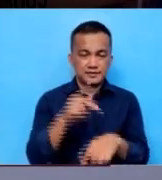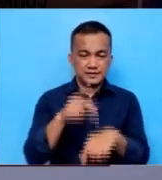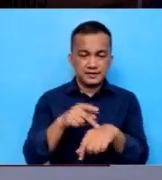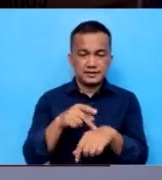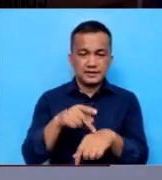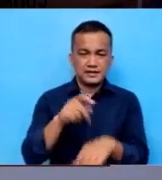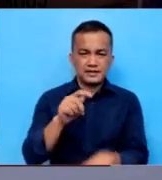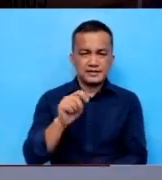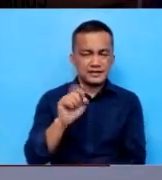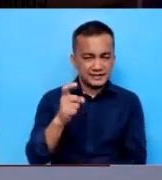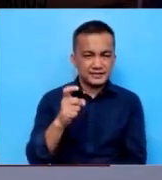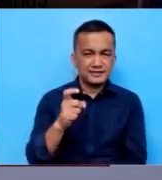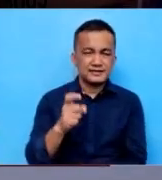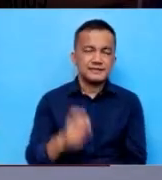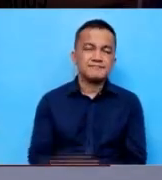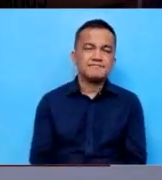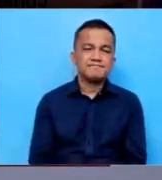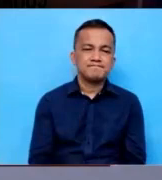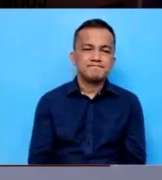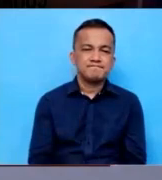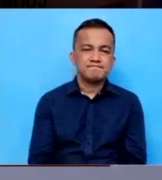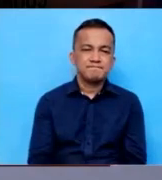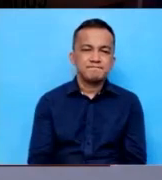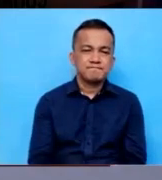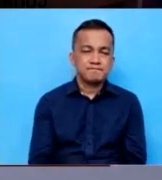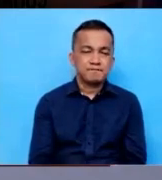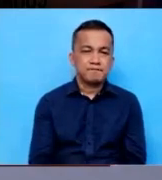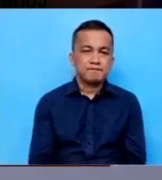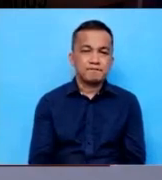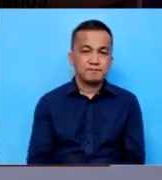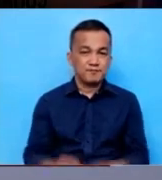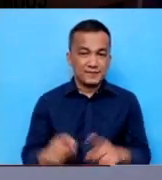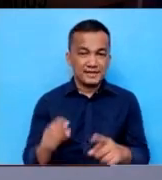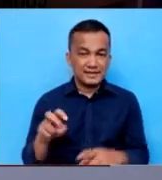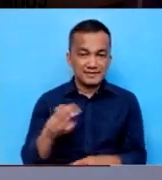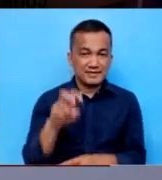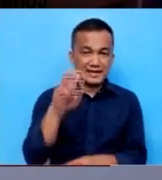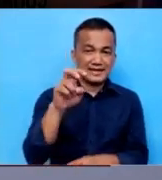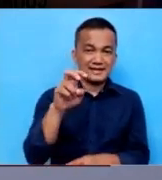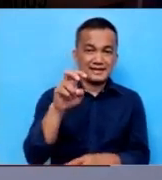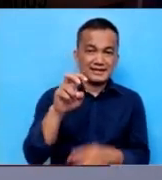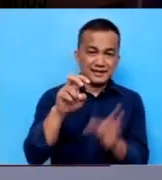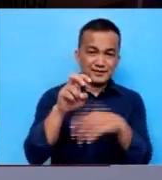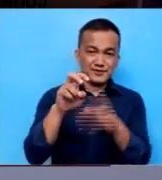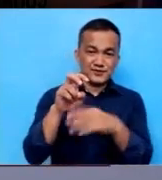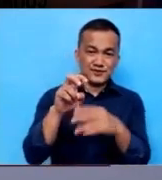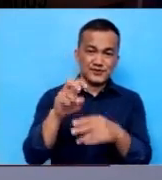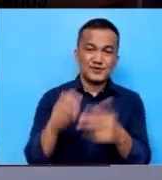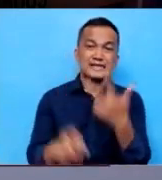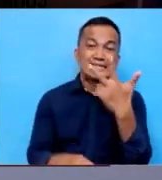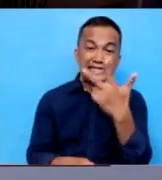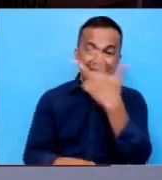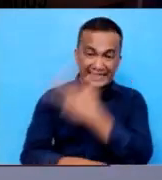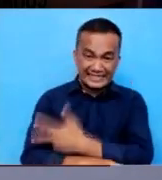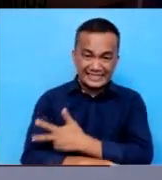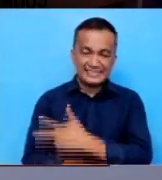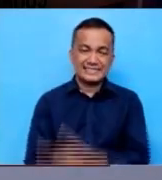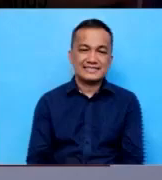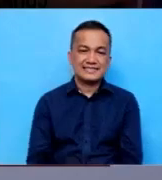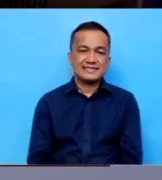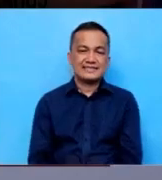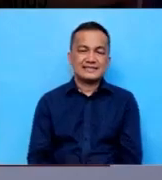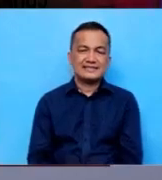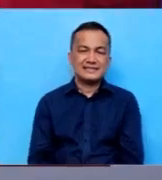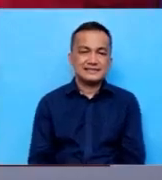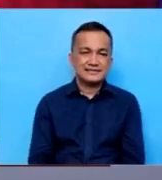Terminal Exchange o PITEX. Yun nga lang ang biyahe, tatagal ng 3 araw. Nasa frontline ng balitang yan si Gerard